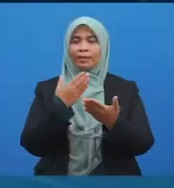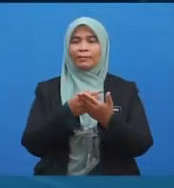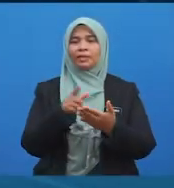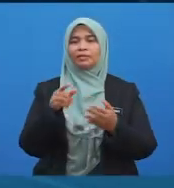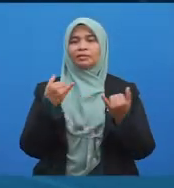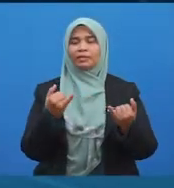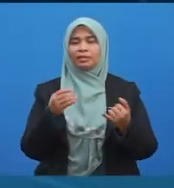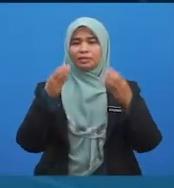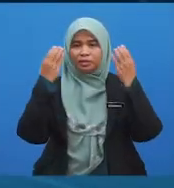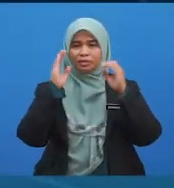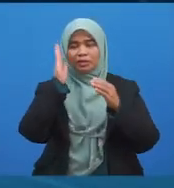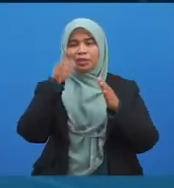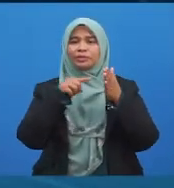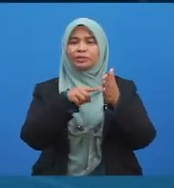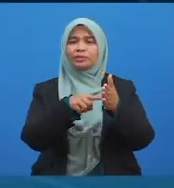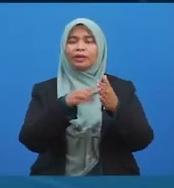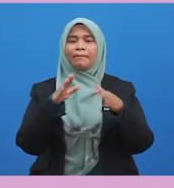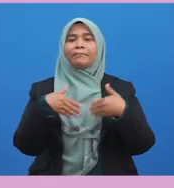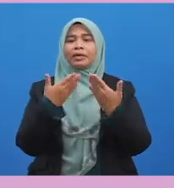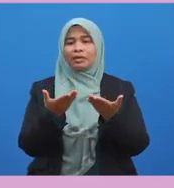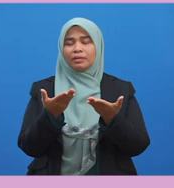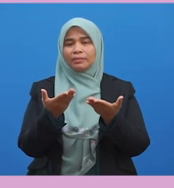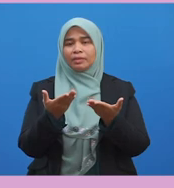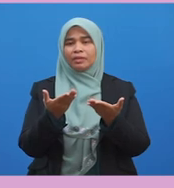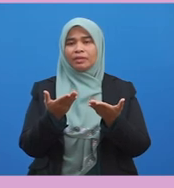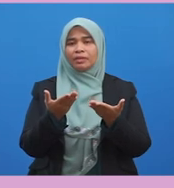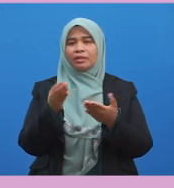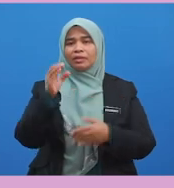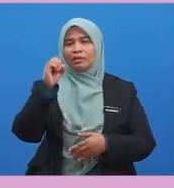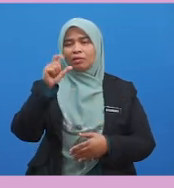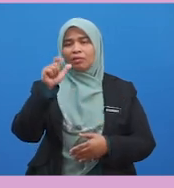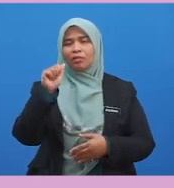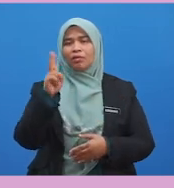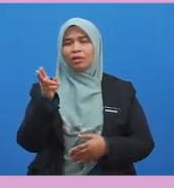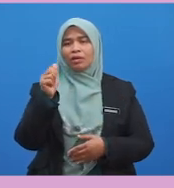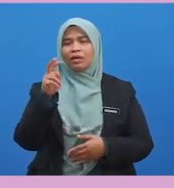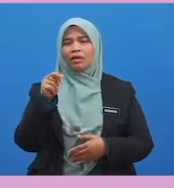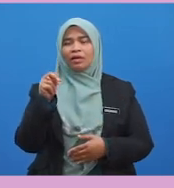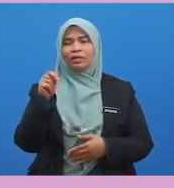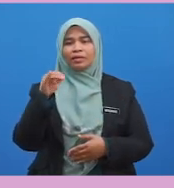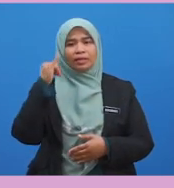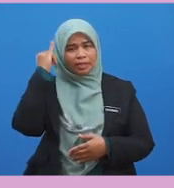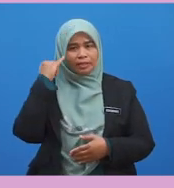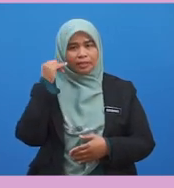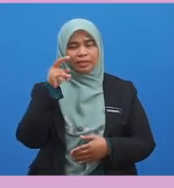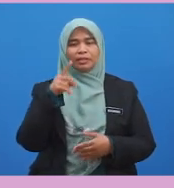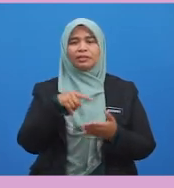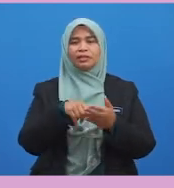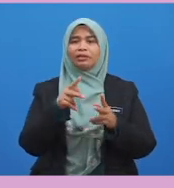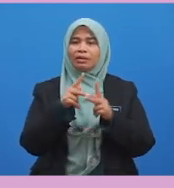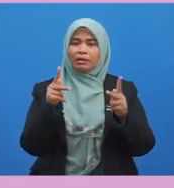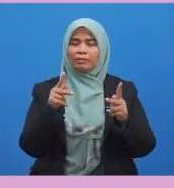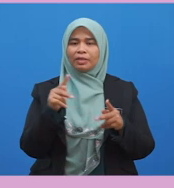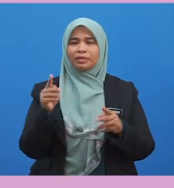Baiklah, sekarang cikgu akan tunjukkan bagaimana olahan terakhir idea dua ini dikembangkan